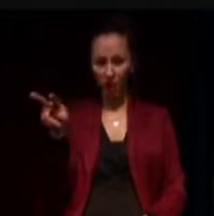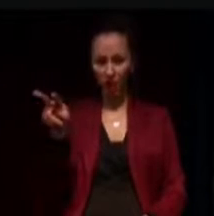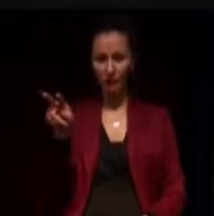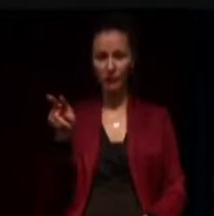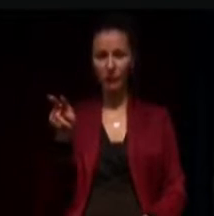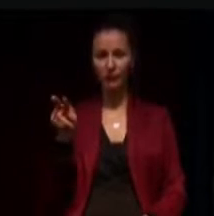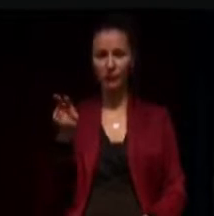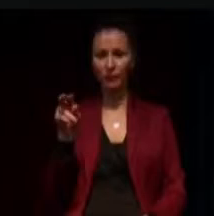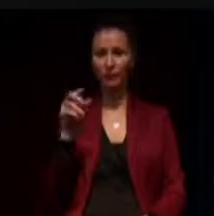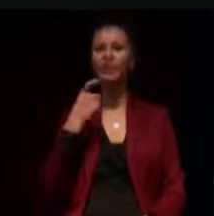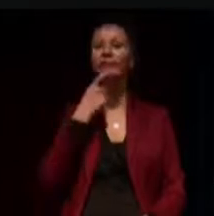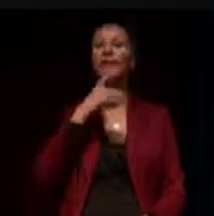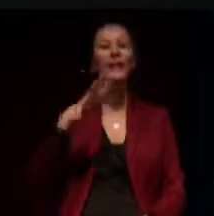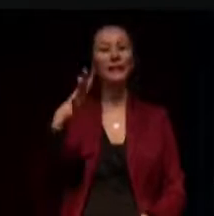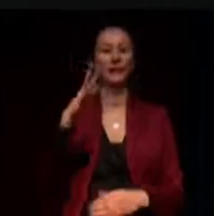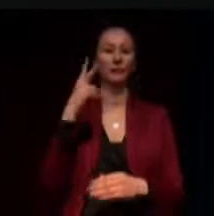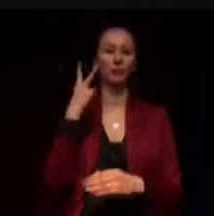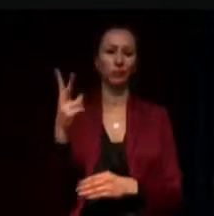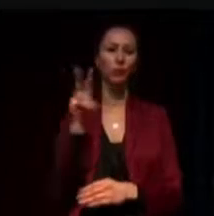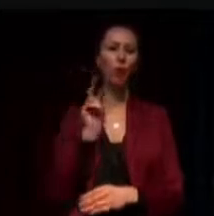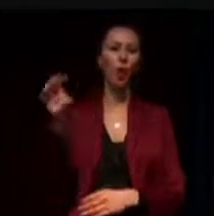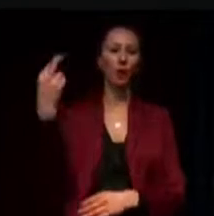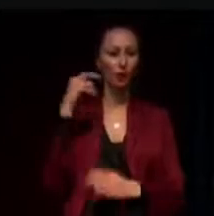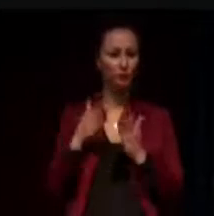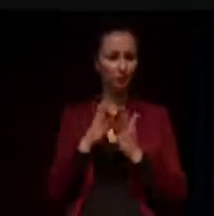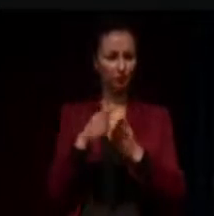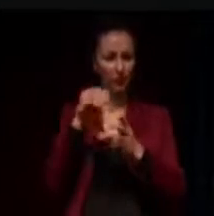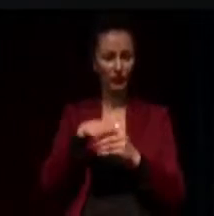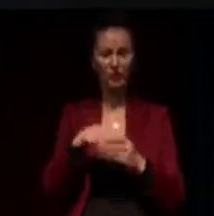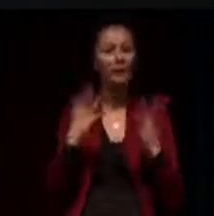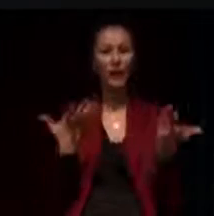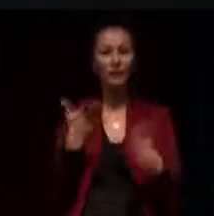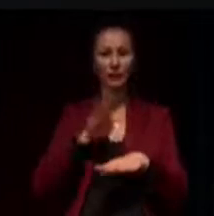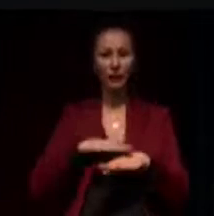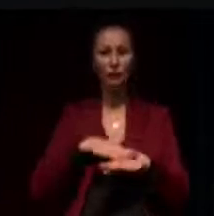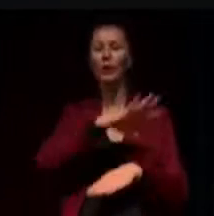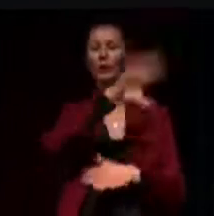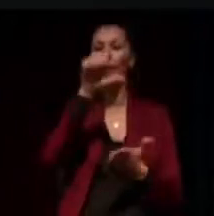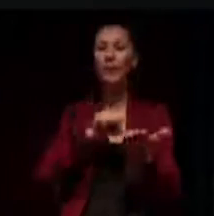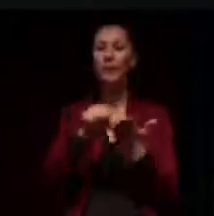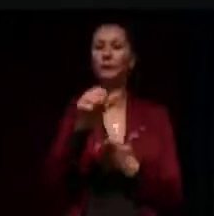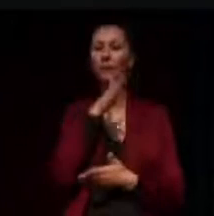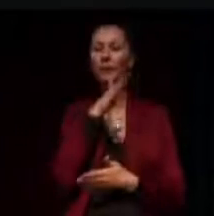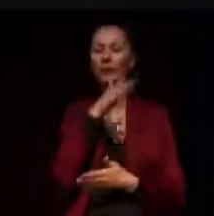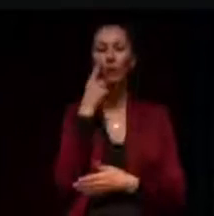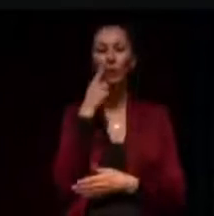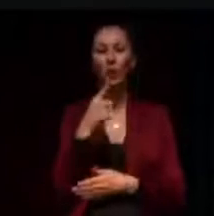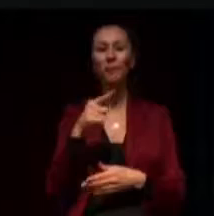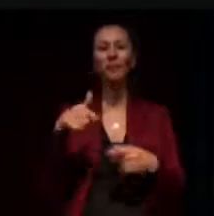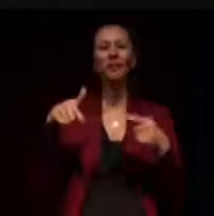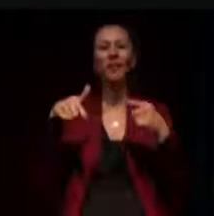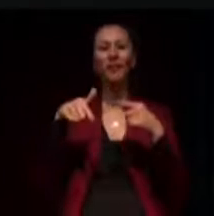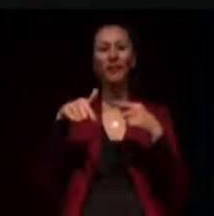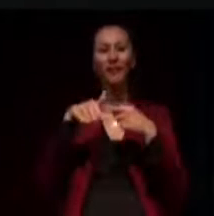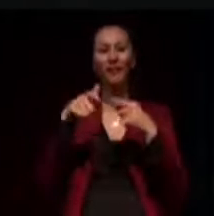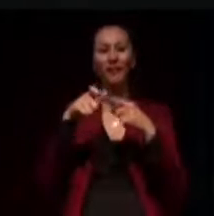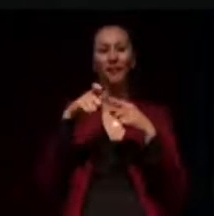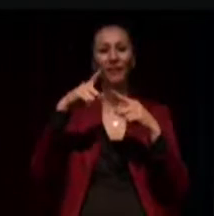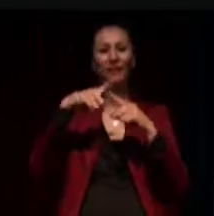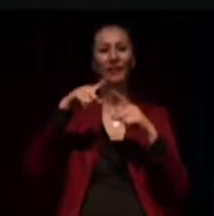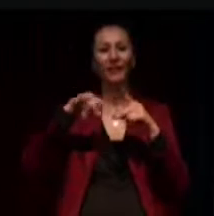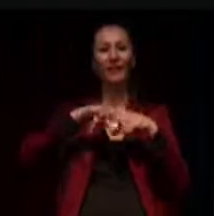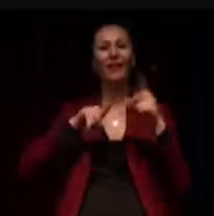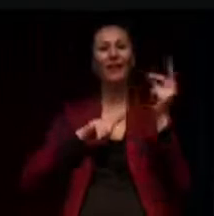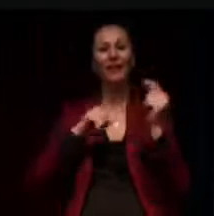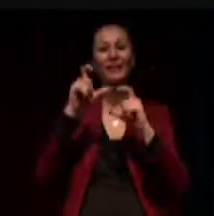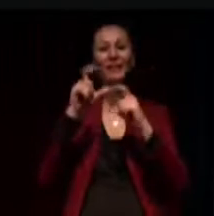ulaşımda özellikle deniz ulaşımında nasıl bir şey yapıyoruz? İşte hepinizin bildiği gibi Fethi Sekin gemimiz gelmişti, arabalı vapur. Çünkü